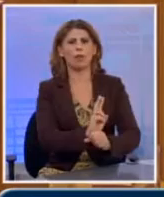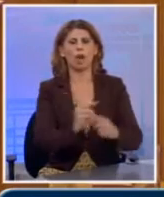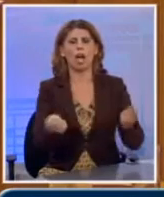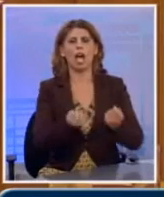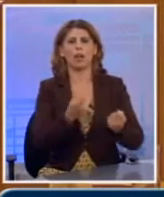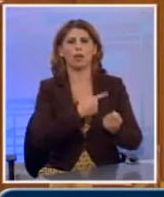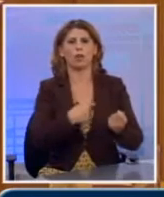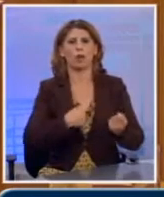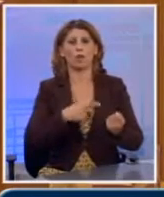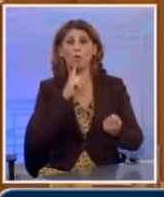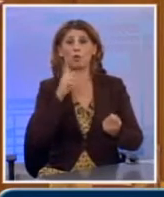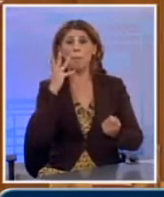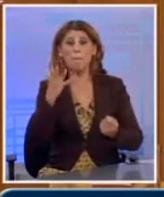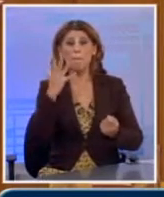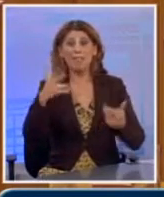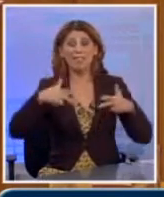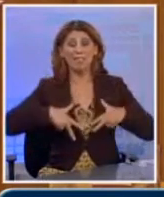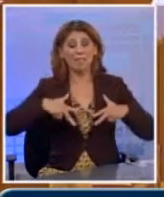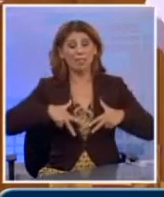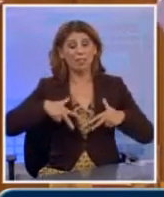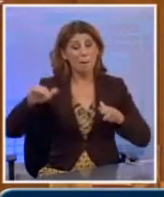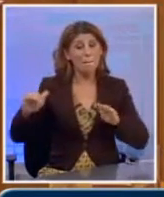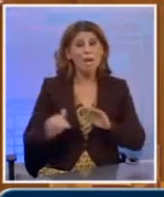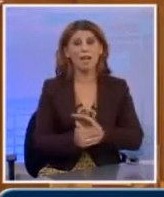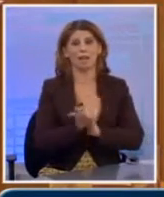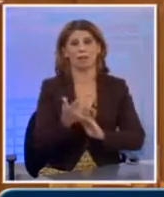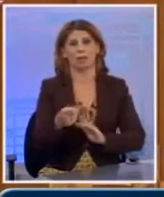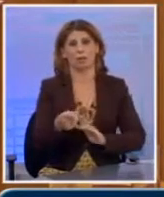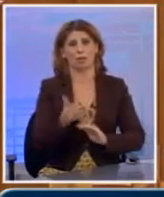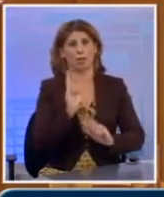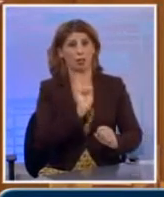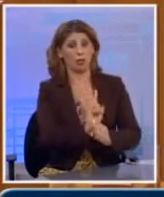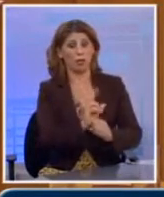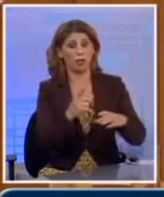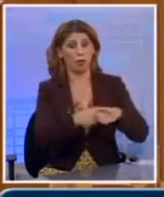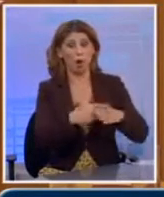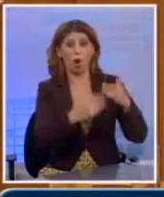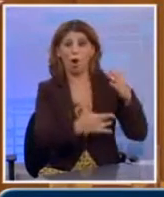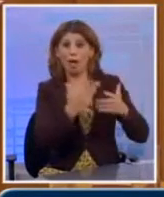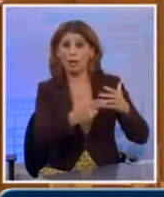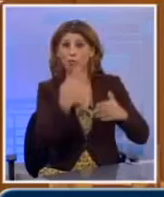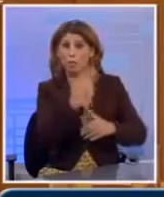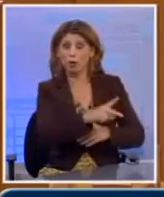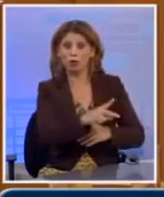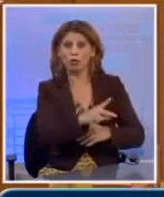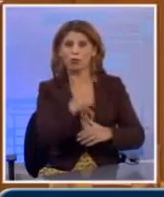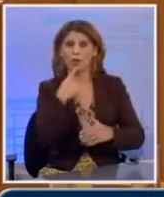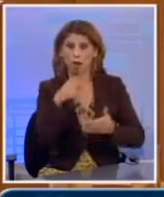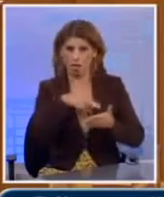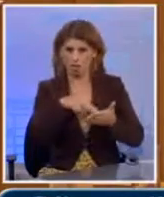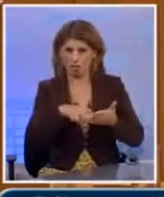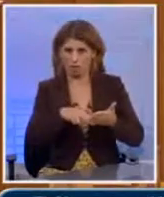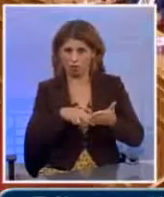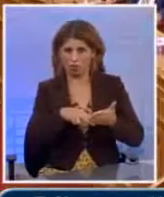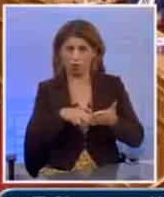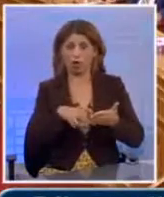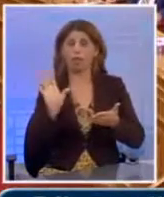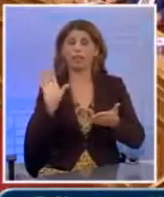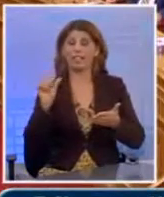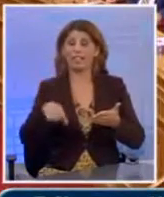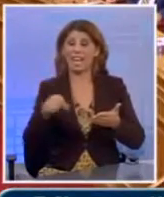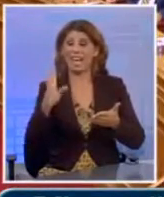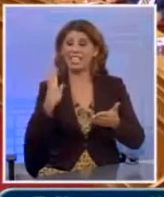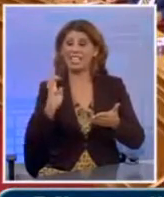μένανε 5 κυβερνήσεις. Να σας διαβάσω τα ποσά. Να σας διαβάσω, κύριε Πρόεδρε. Δεν υπάρχει, ναι. Σε